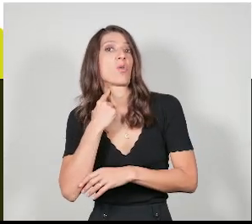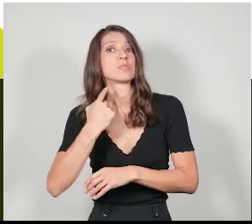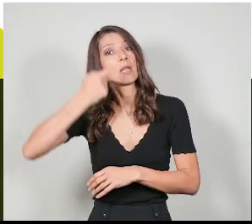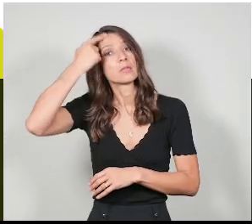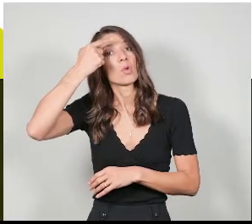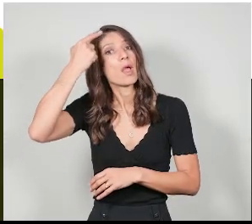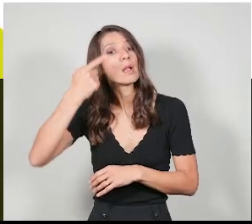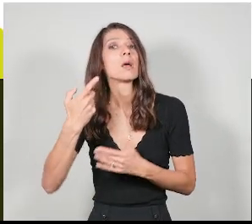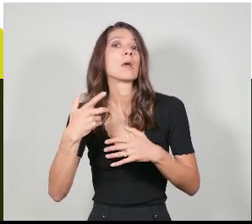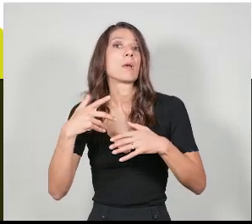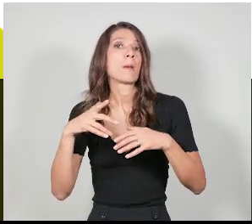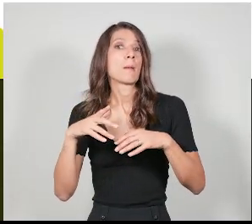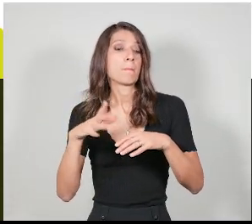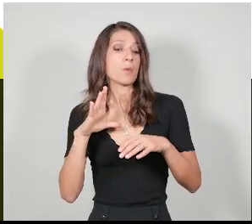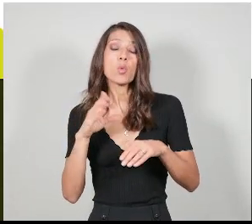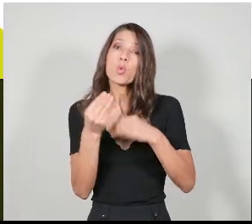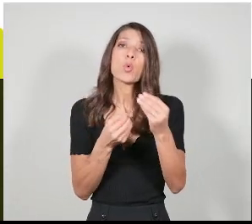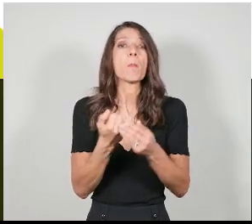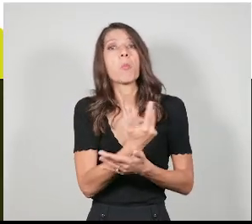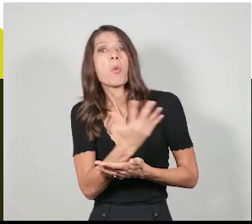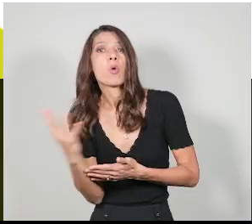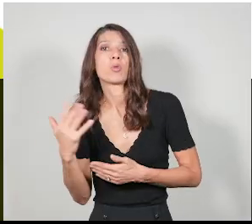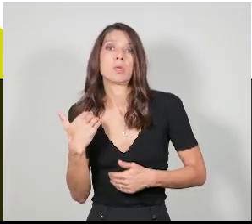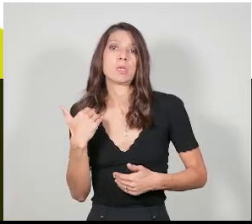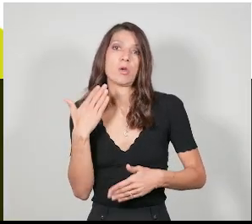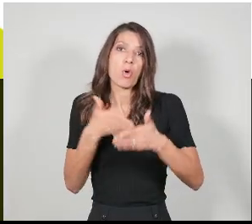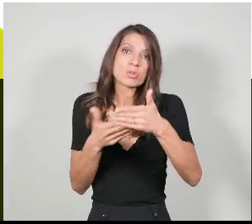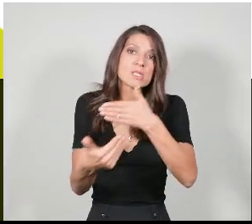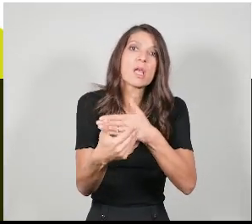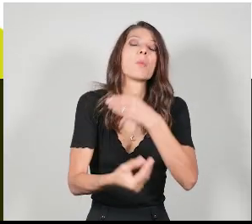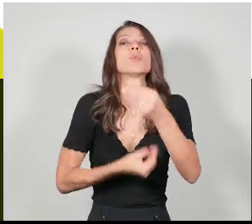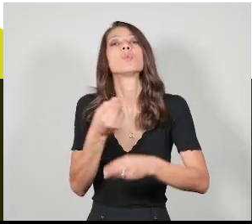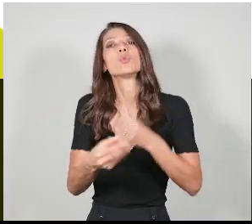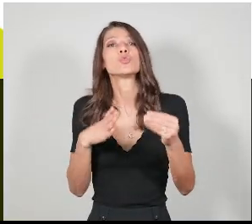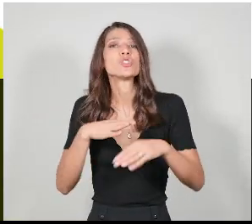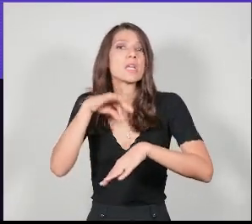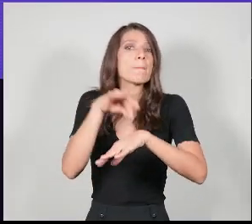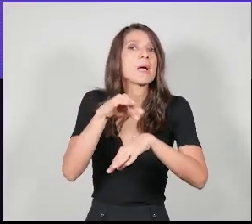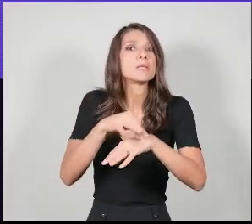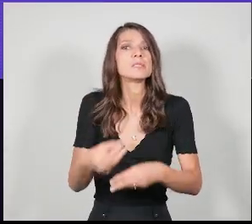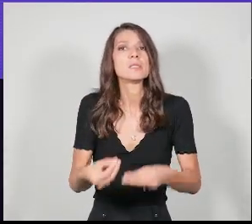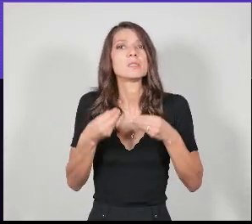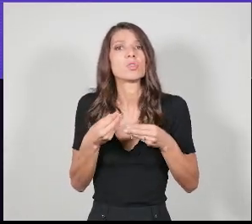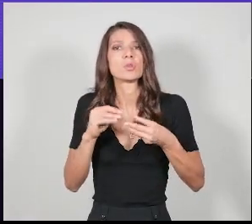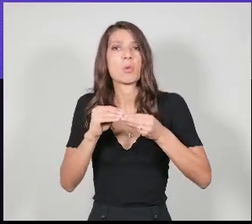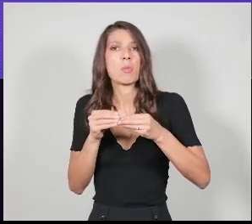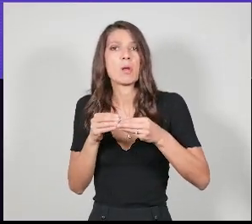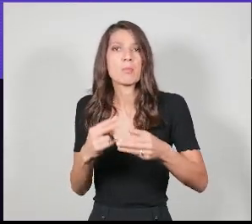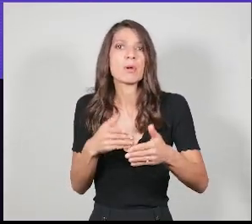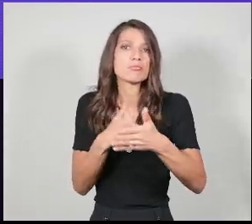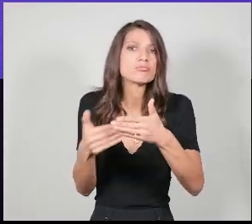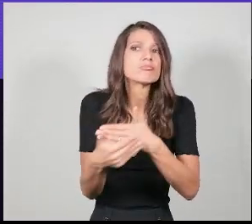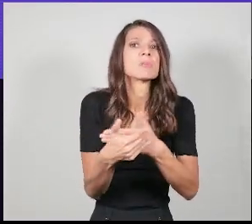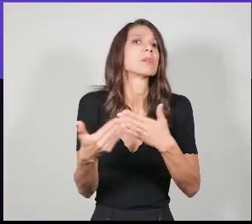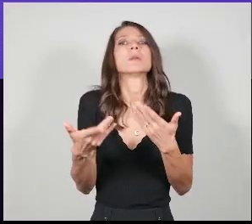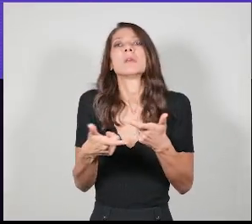soient en situation de polyhandicap, qu'ils aient des maladies invalidantes, donc avec des profils très différents. Et je vais répartir sur mon